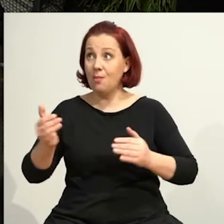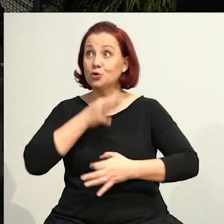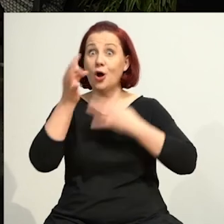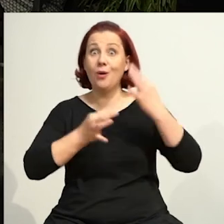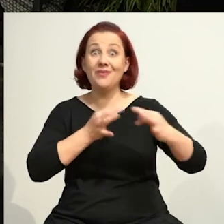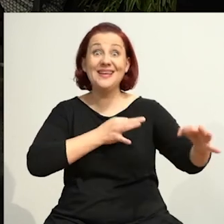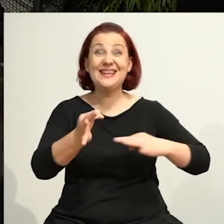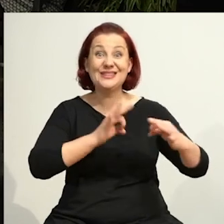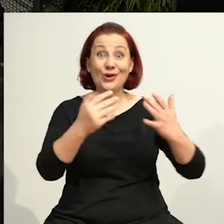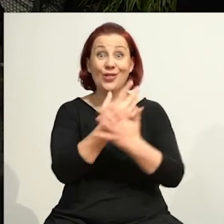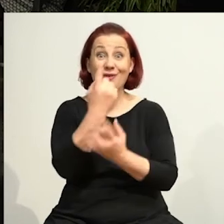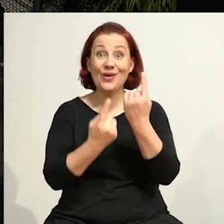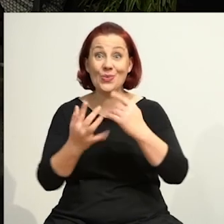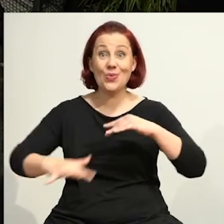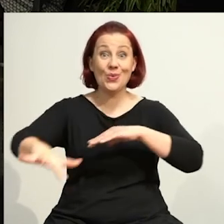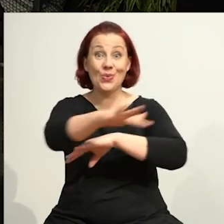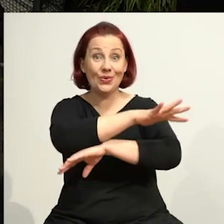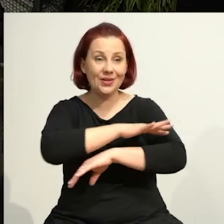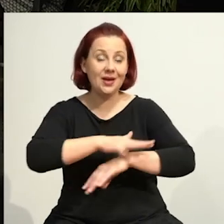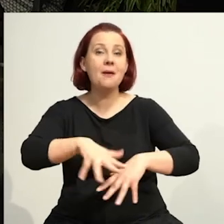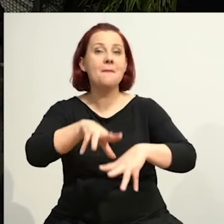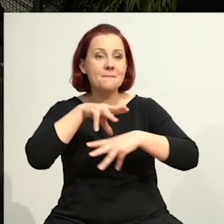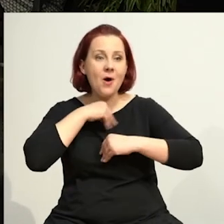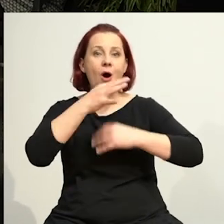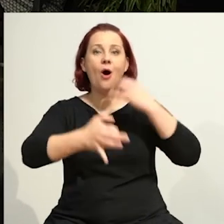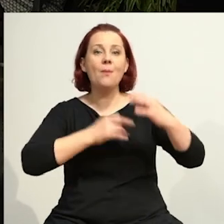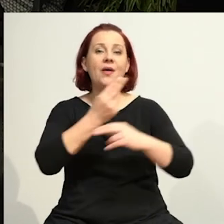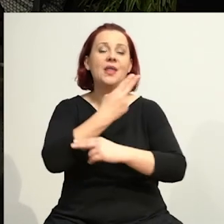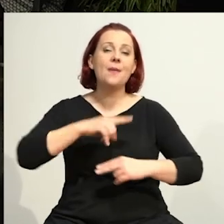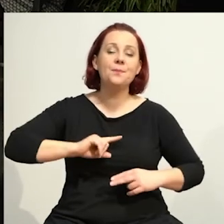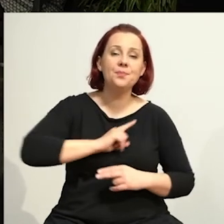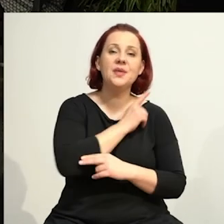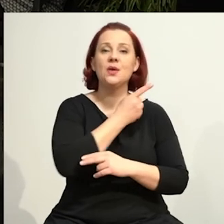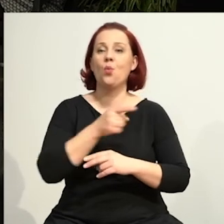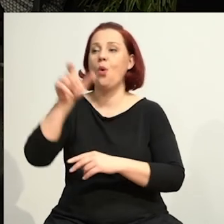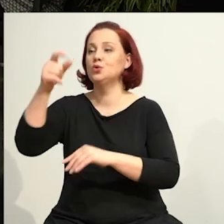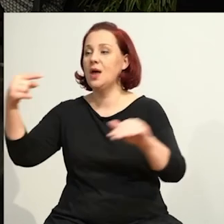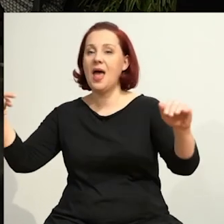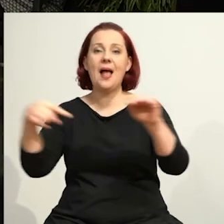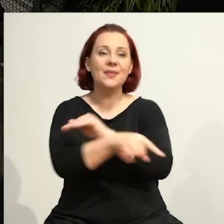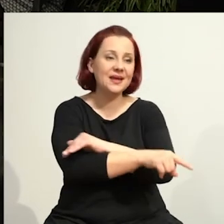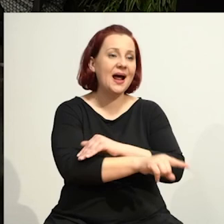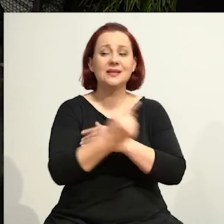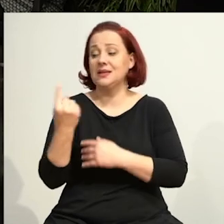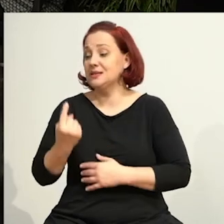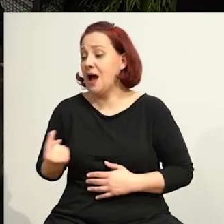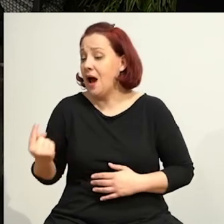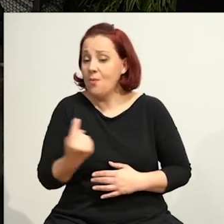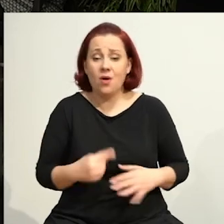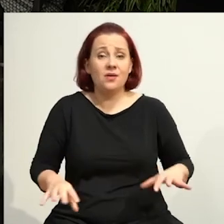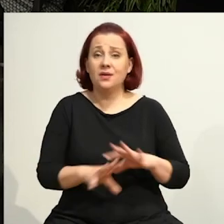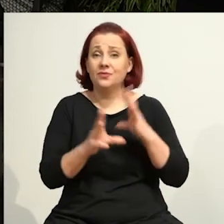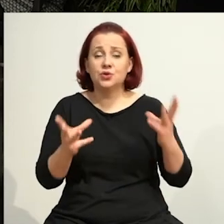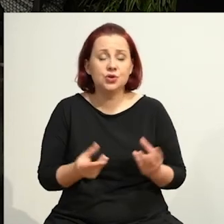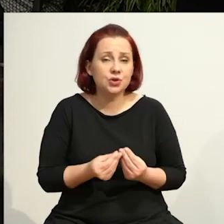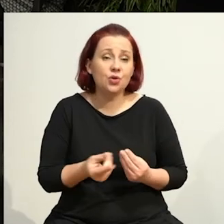Huty. Dałby się opowiedzieć o miłości, o emigracji, o samotnieniu, no po prostu o wszystkim. Więc czy to